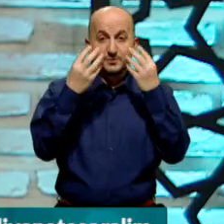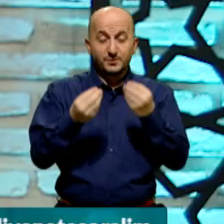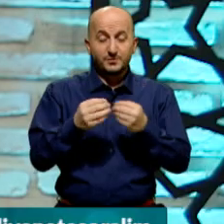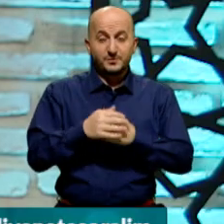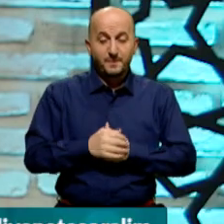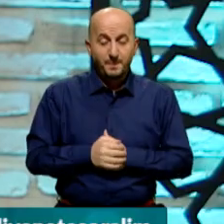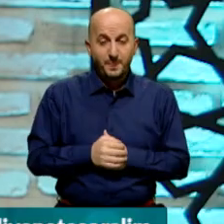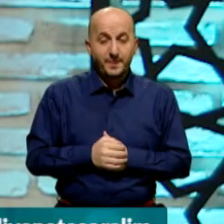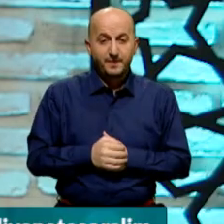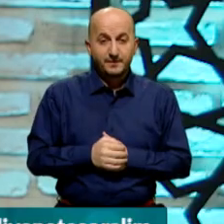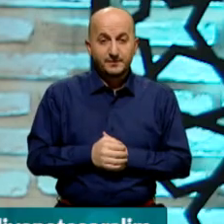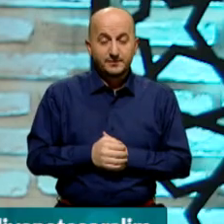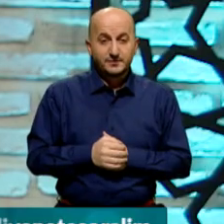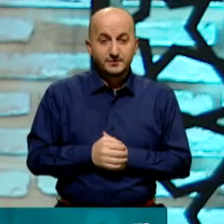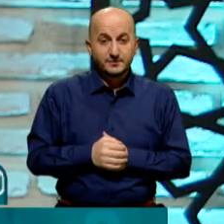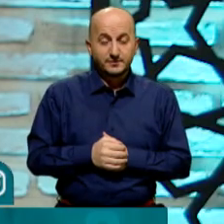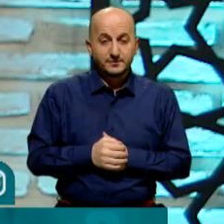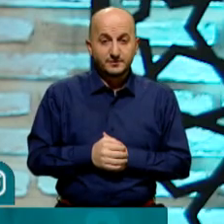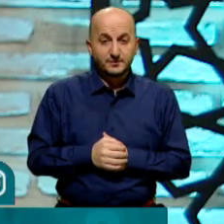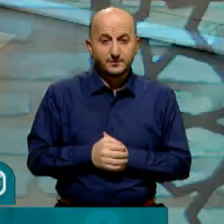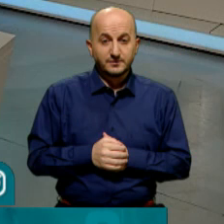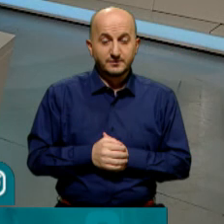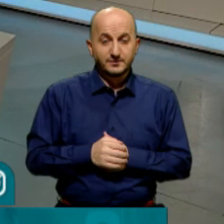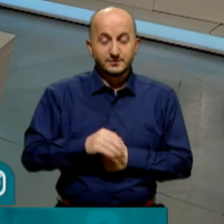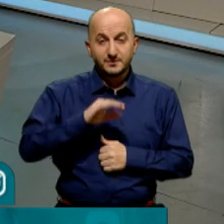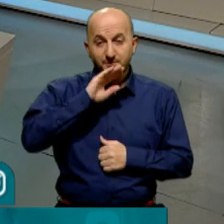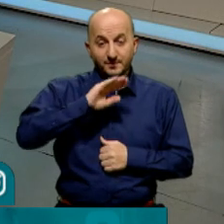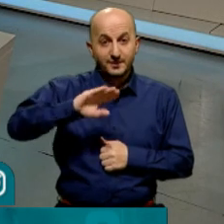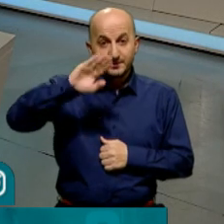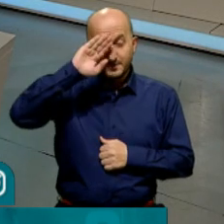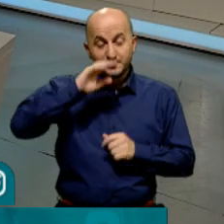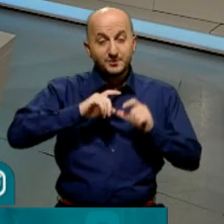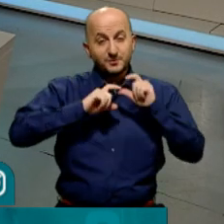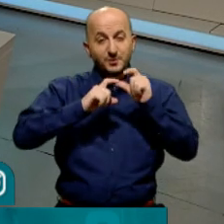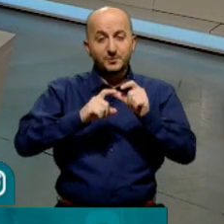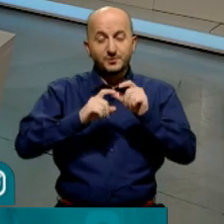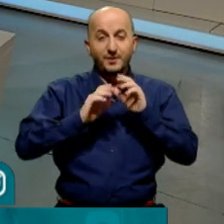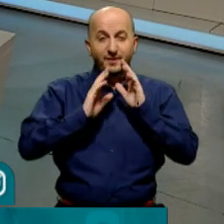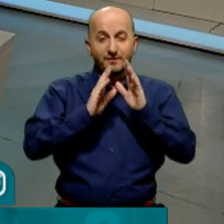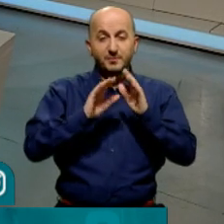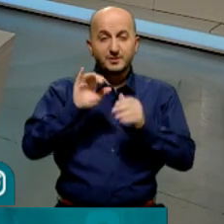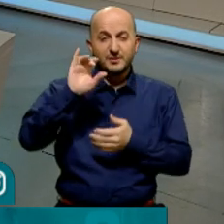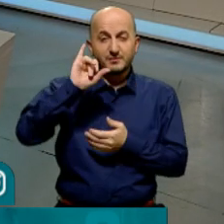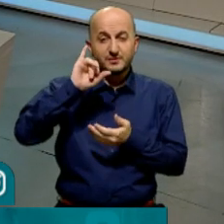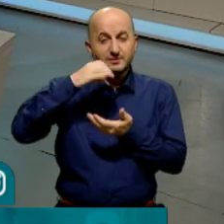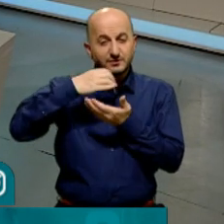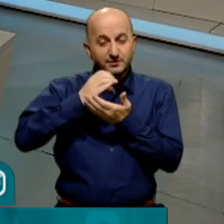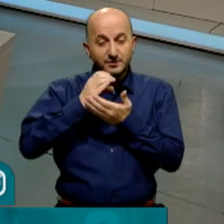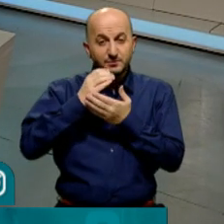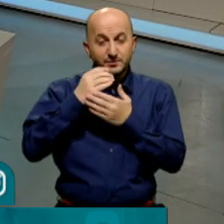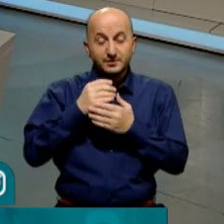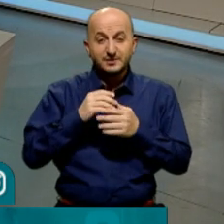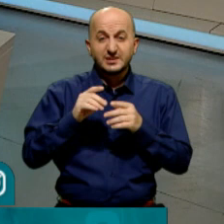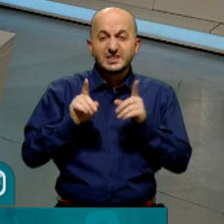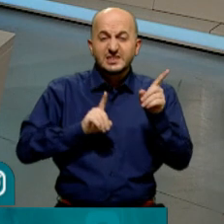Ederim. Evet hocam. Bayram Bey'in sorusuyla devam edelim inşallah. Instagram üzerinden sormuş sorusunu.